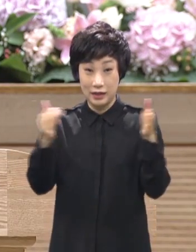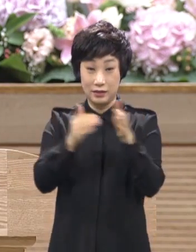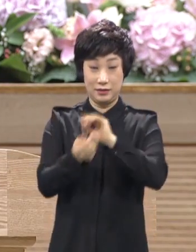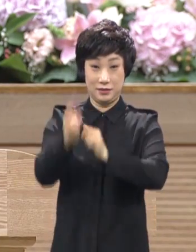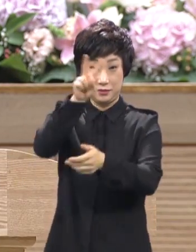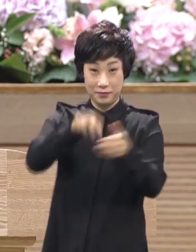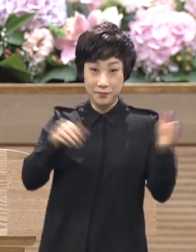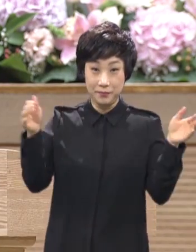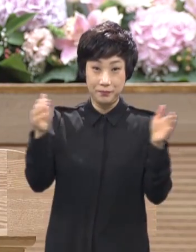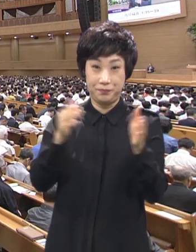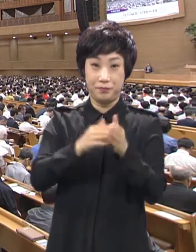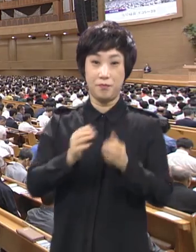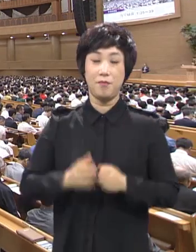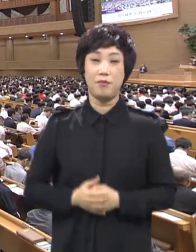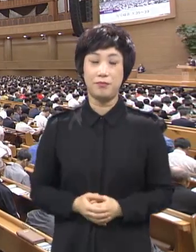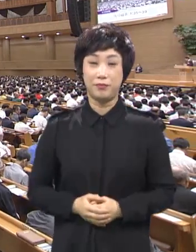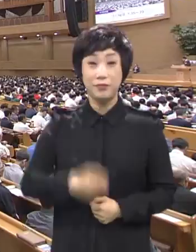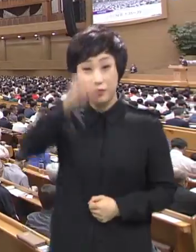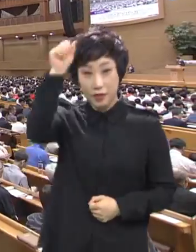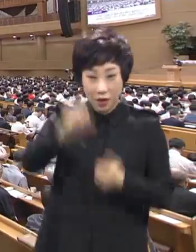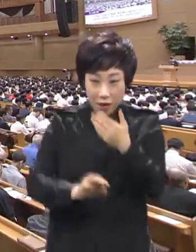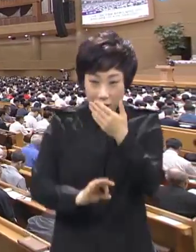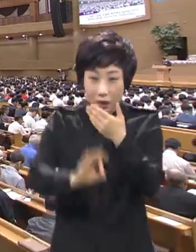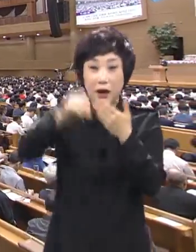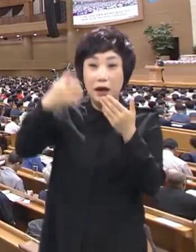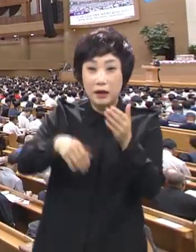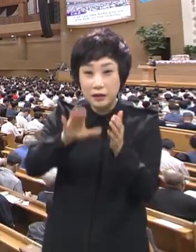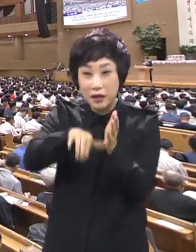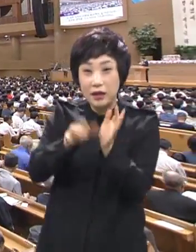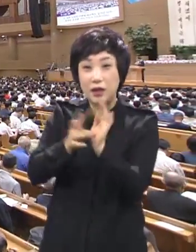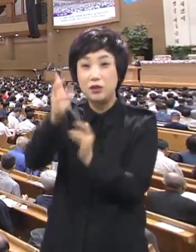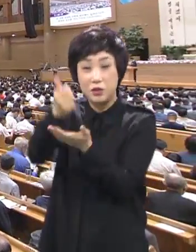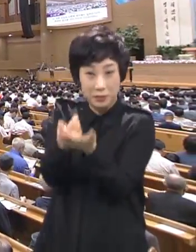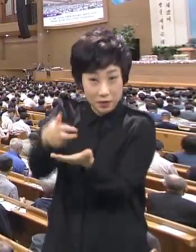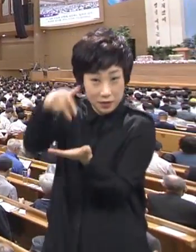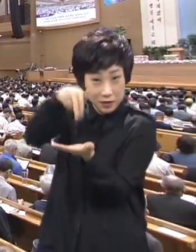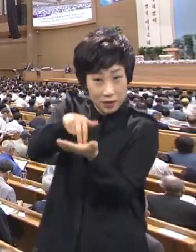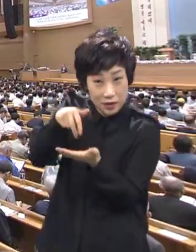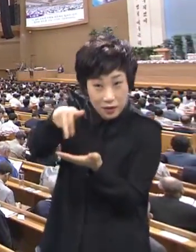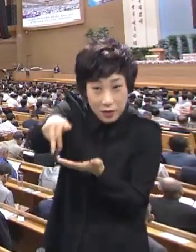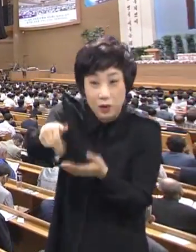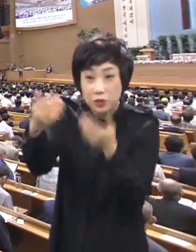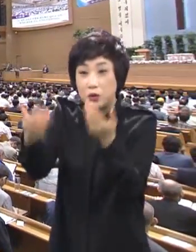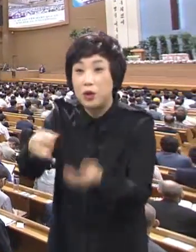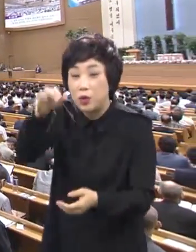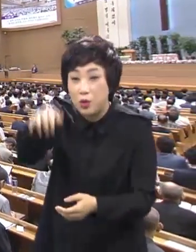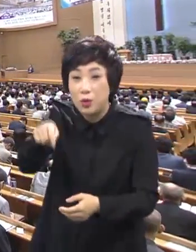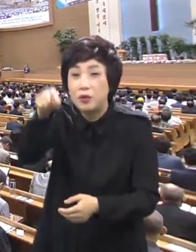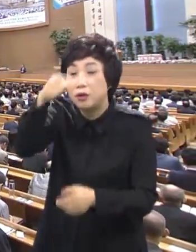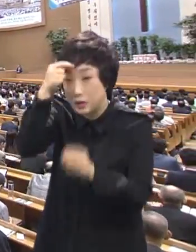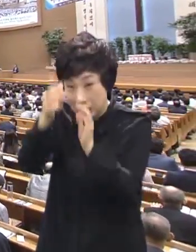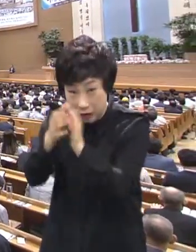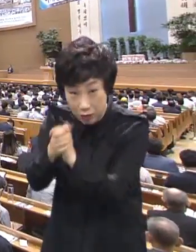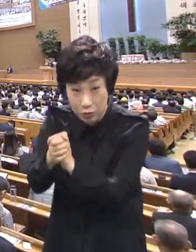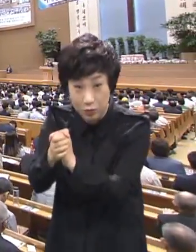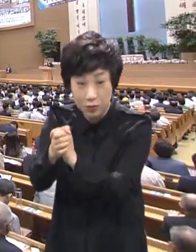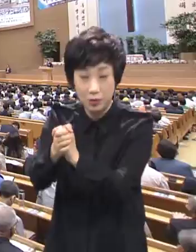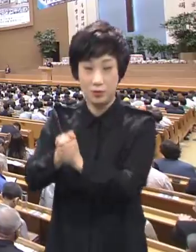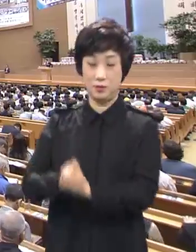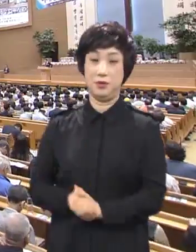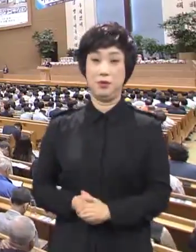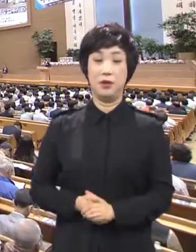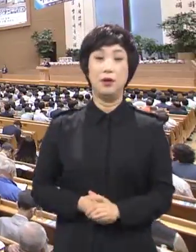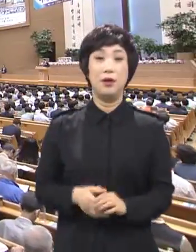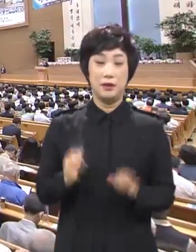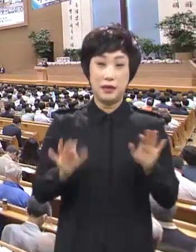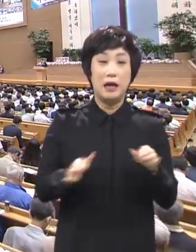39절까지를 대독합니다. 새벽 오히려 미명에 예수께서 일어났다가 한적한 곳으로 가서 거기서 기도하시더니